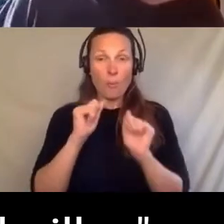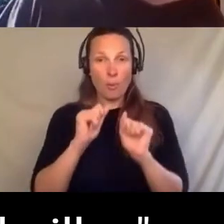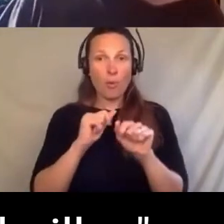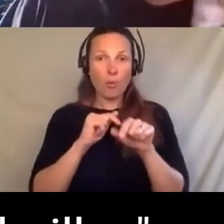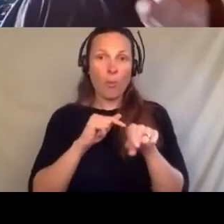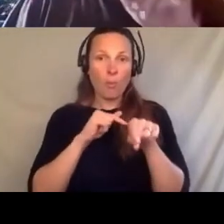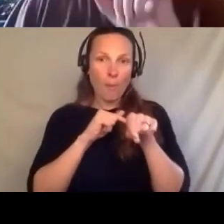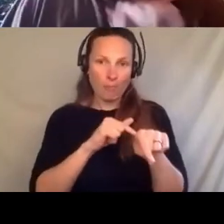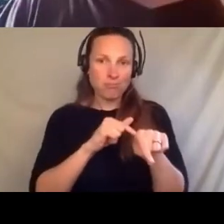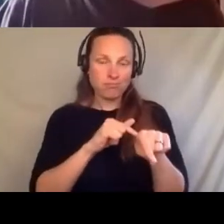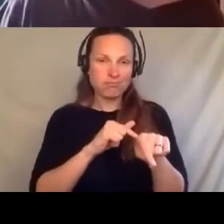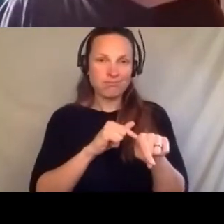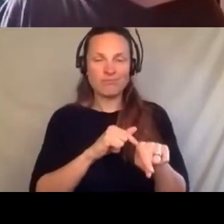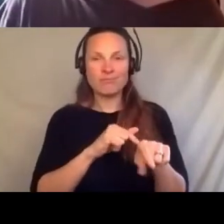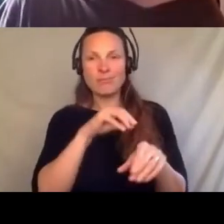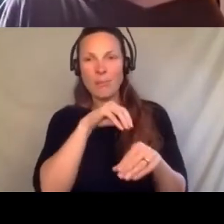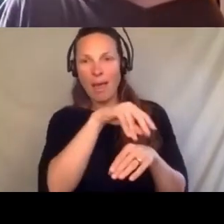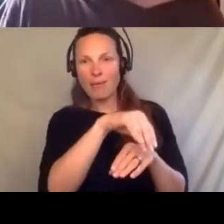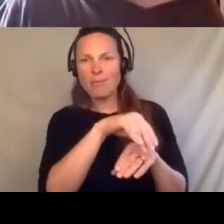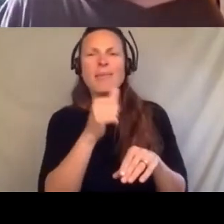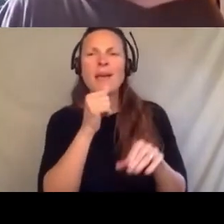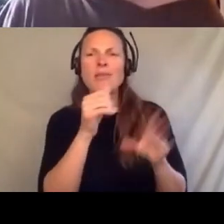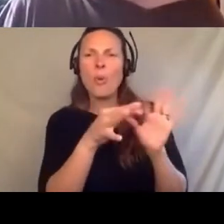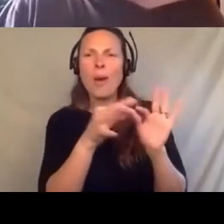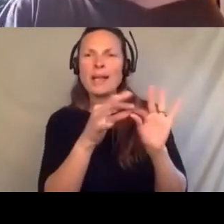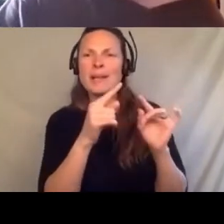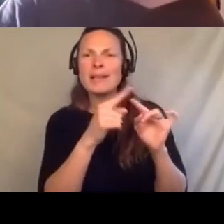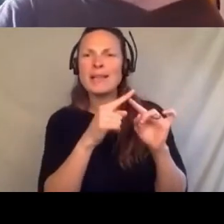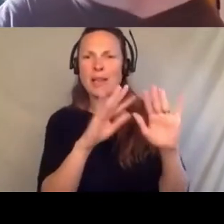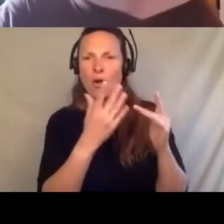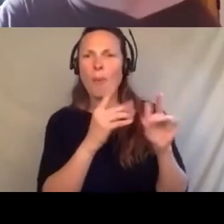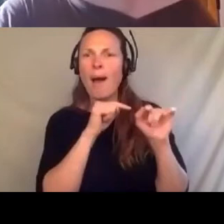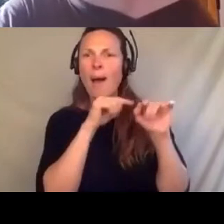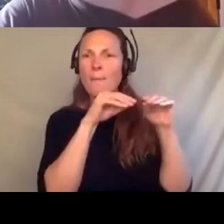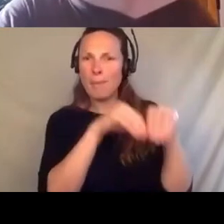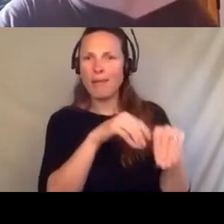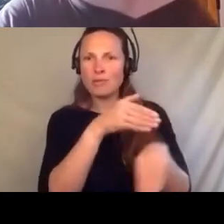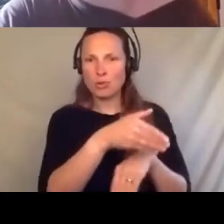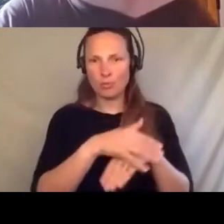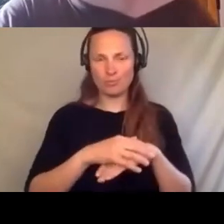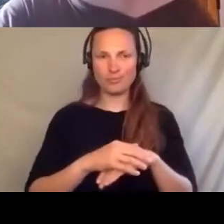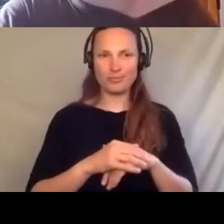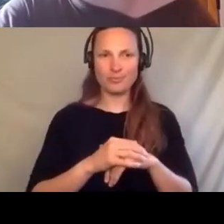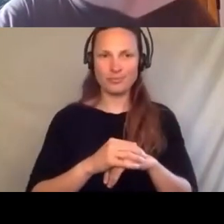boutures. On va revenir tantôt sur le bouturage, ne vous inquiétez pas.